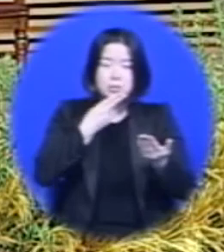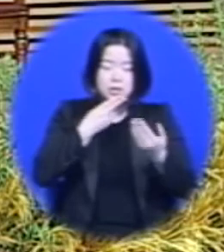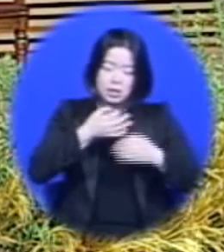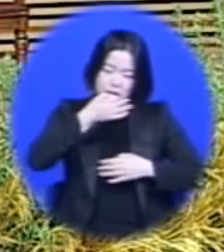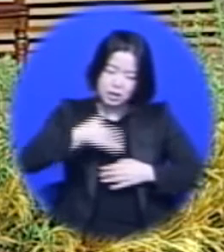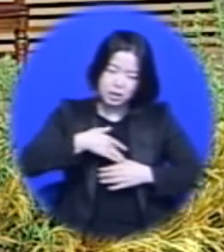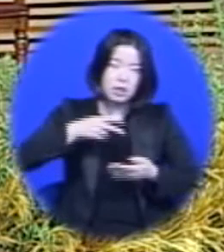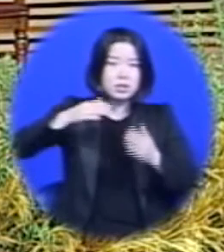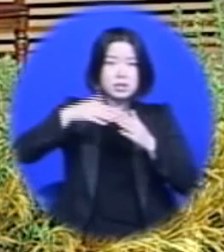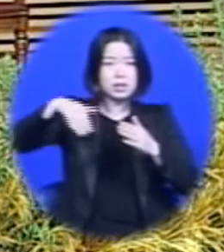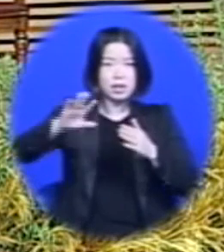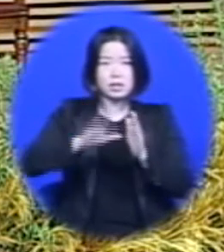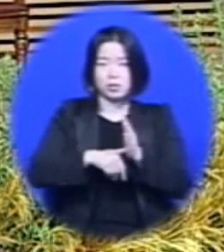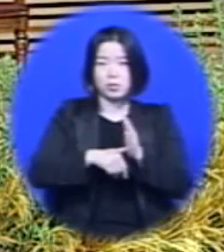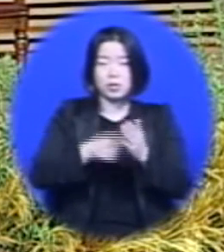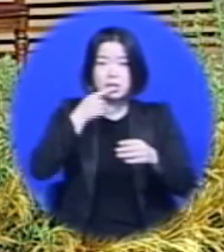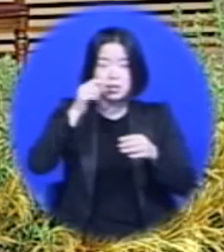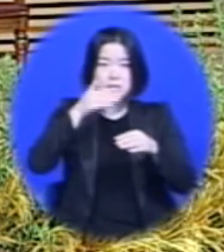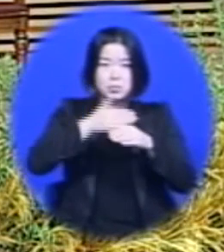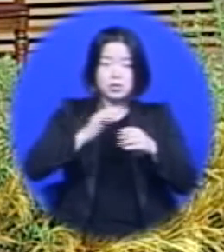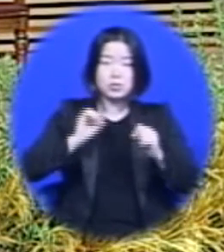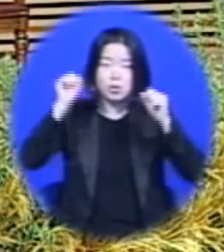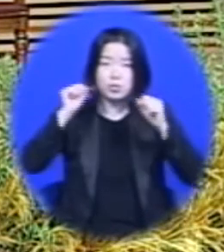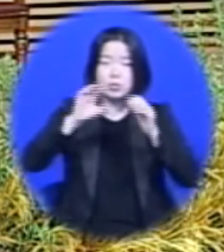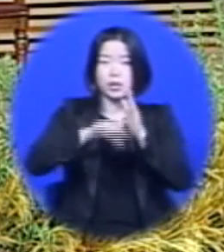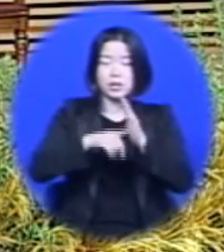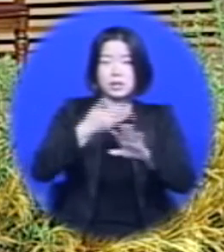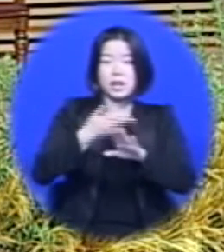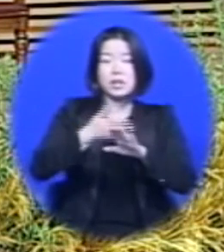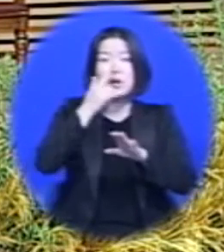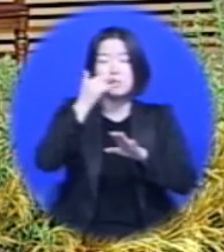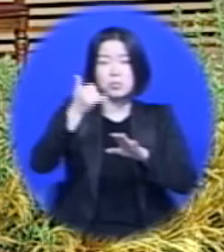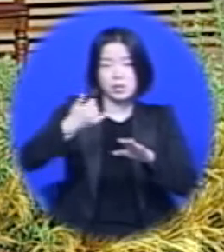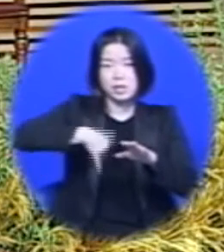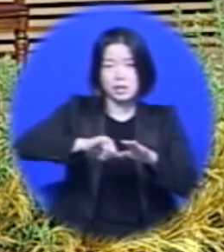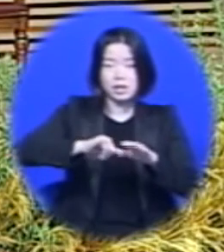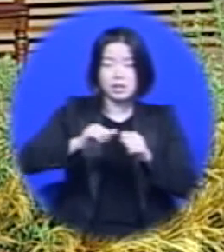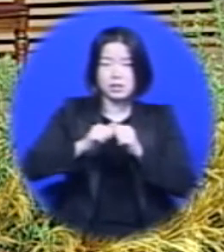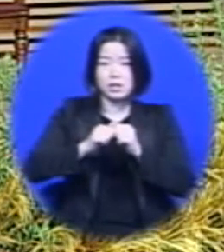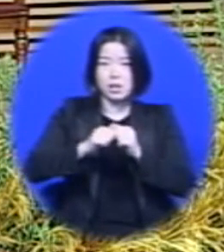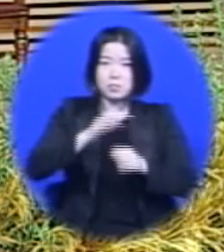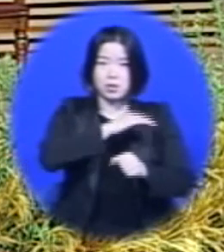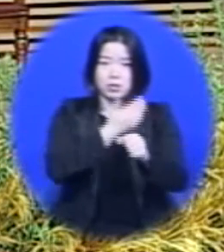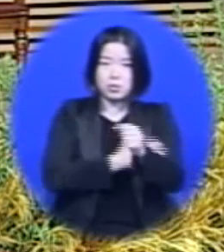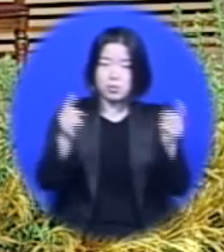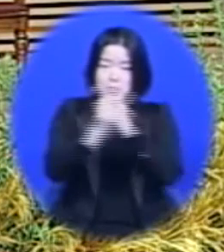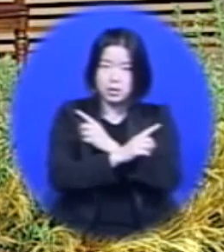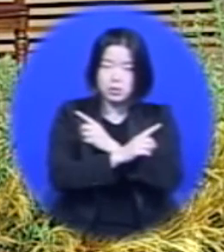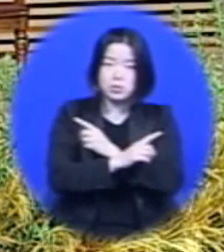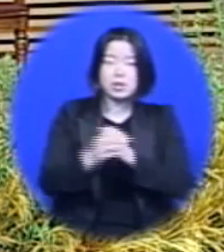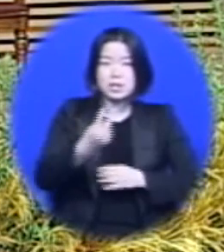때도 민주화 운동하던 다른 어머니 아들 딸들은 정권 교체가 돼서도 살아 돌아오지